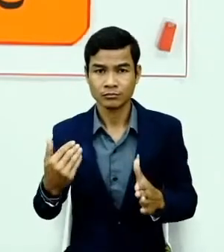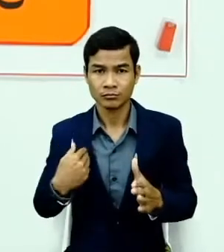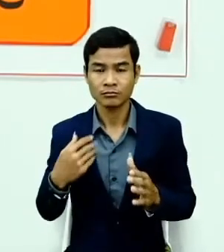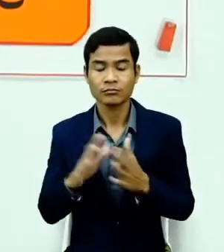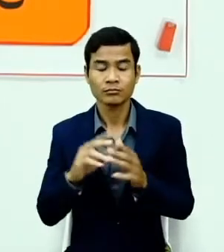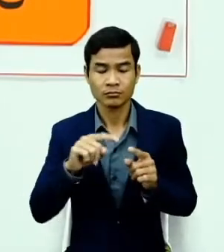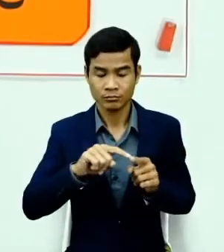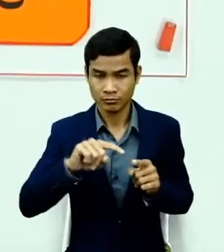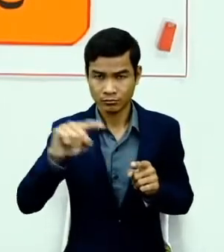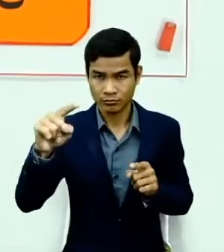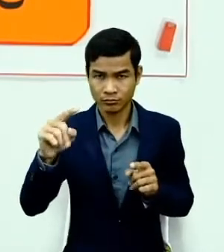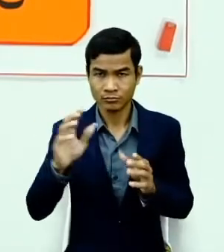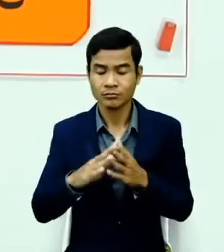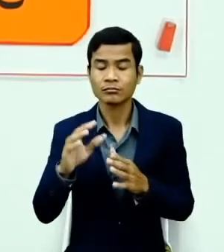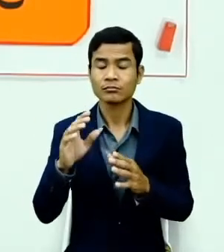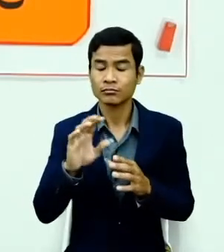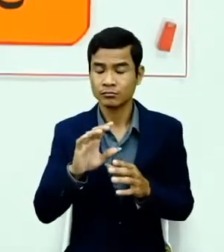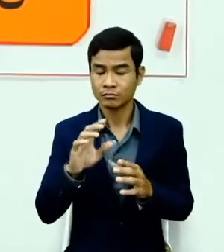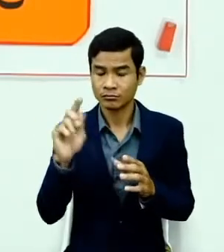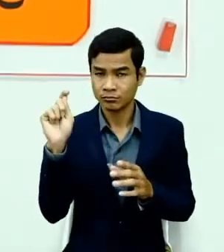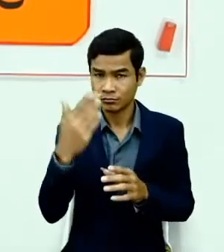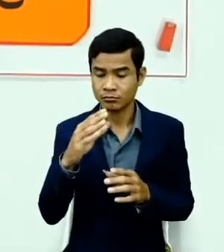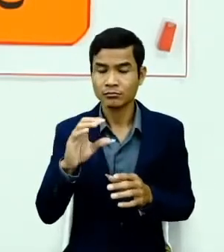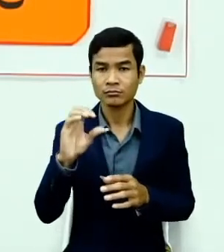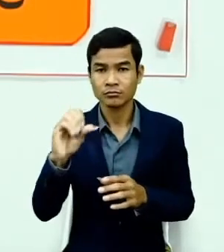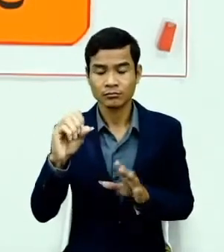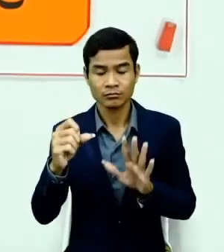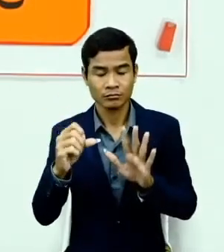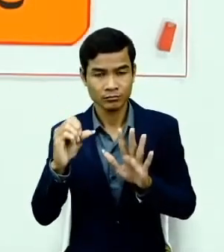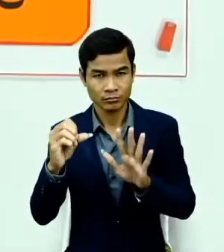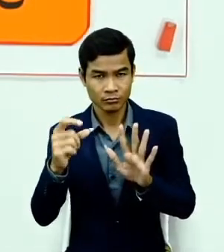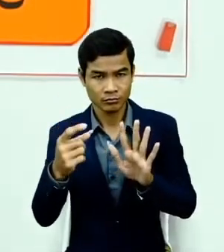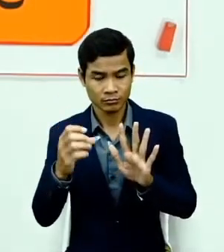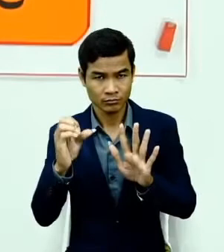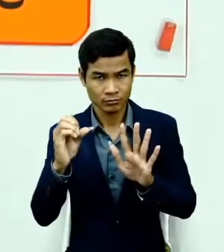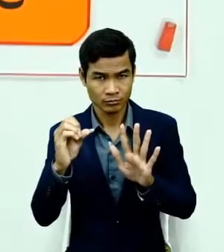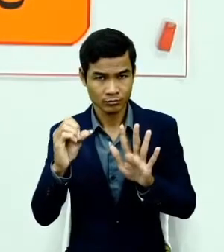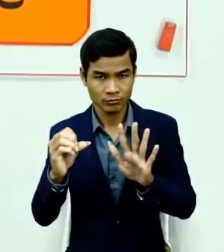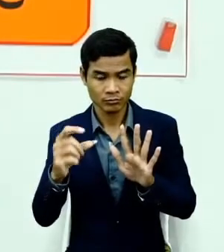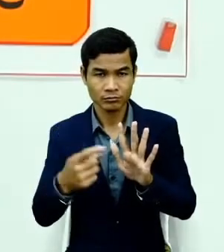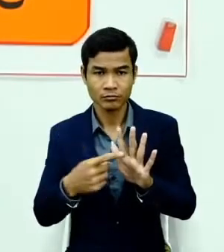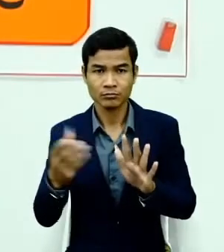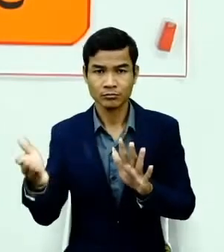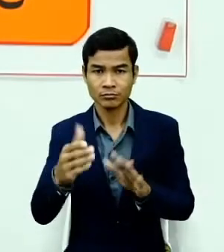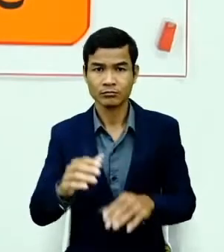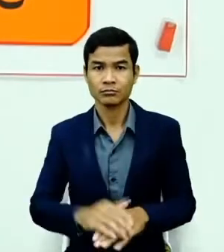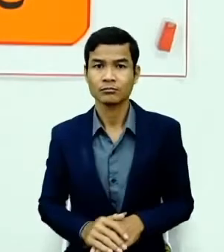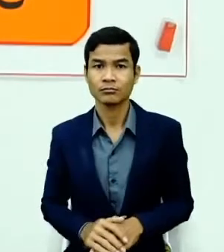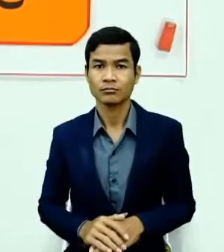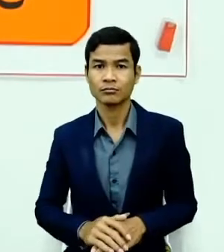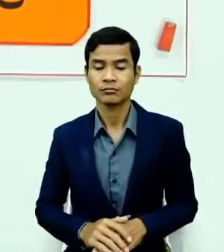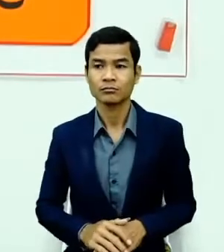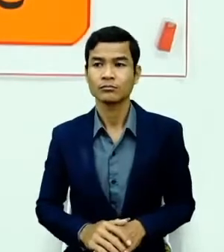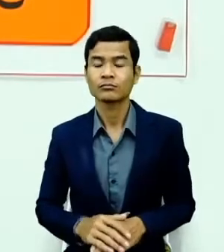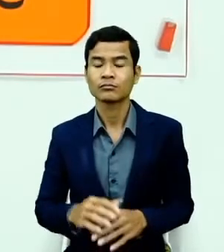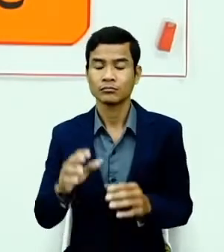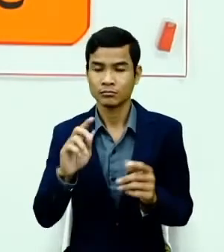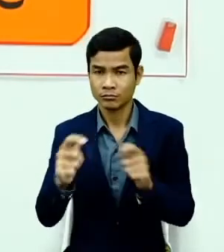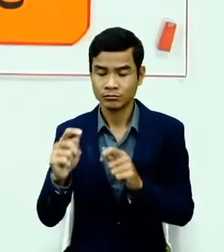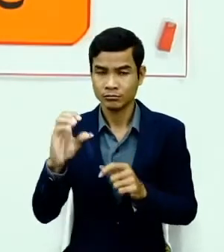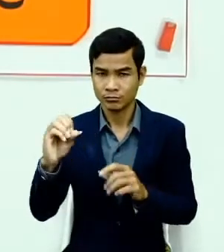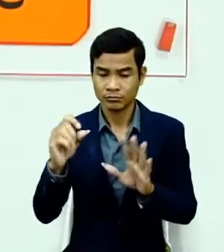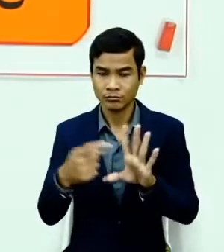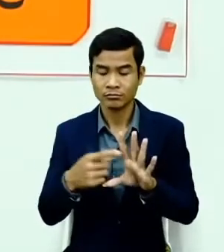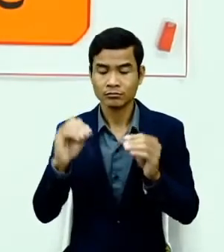ងរូបលើចានេះគឺជារូបលើម្ដងទៀតណានេះគឺពាក្យលើអ្ន